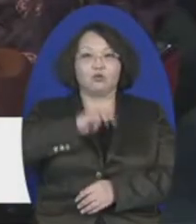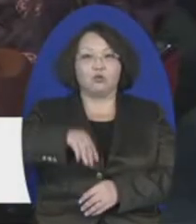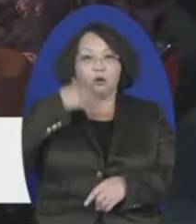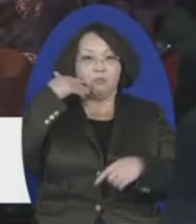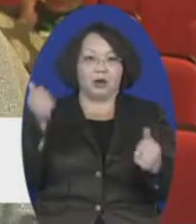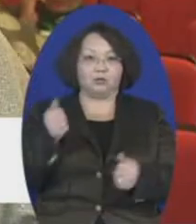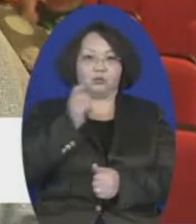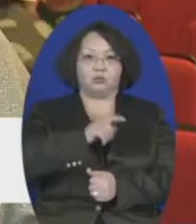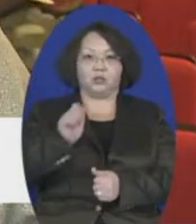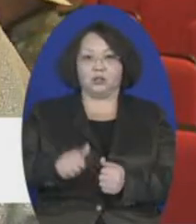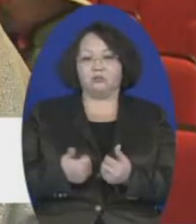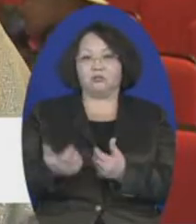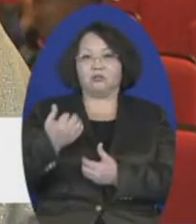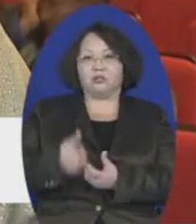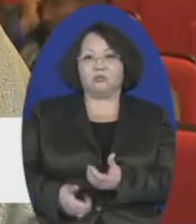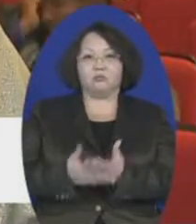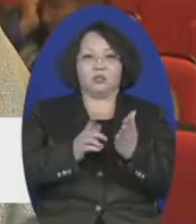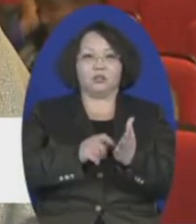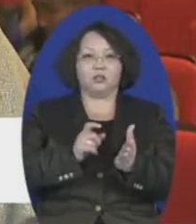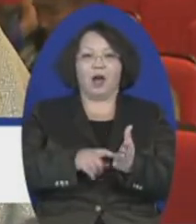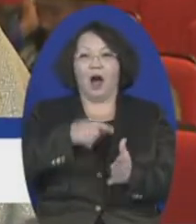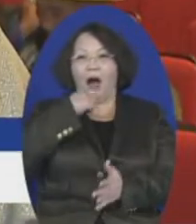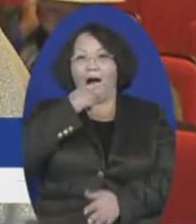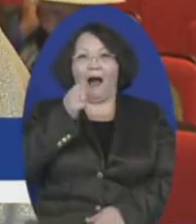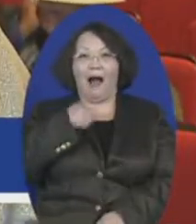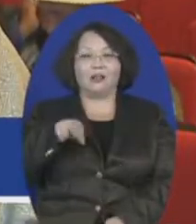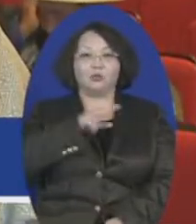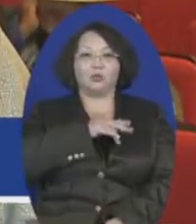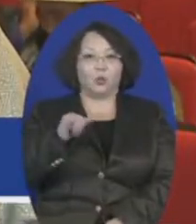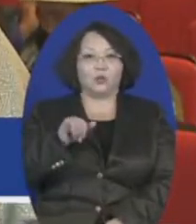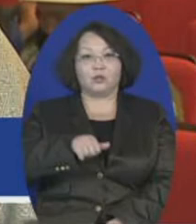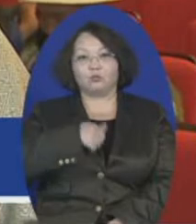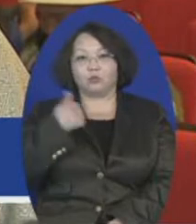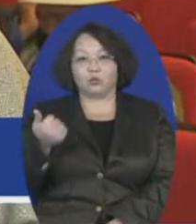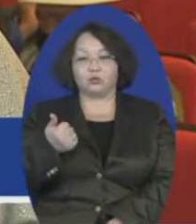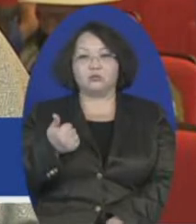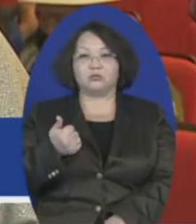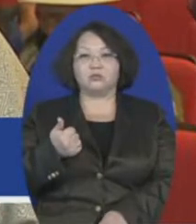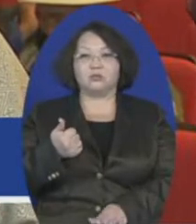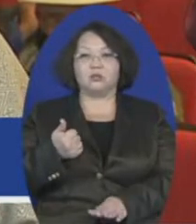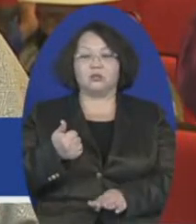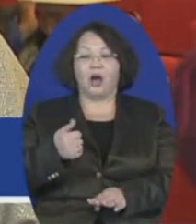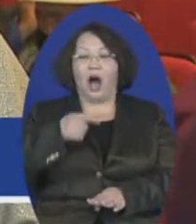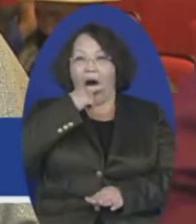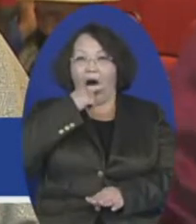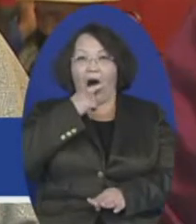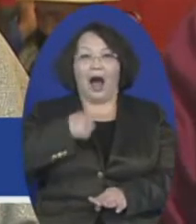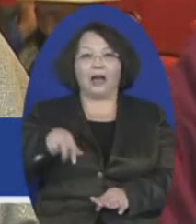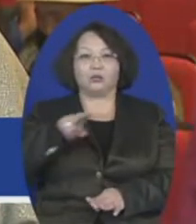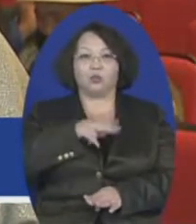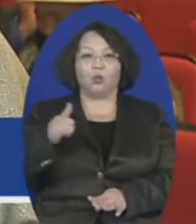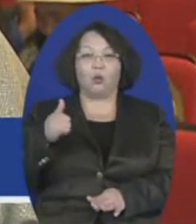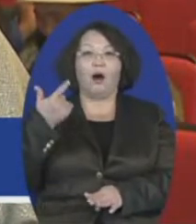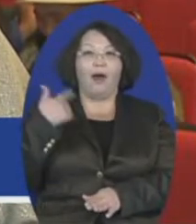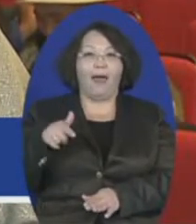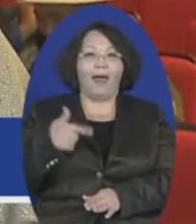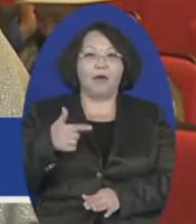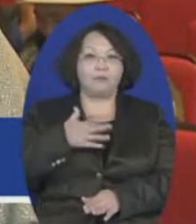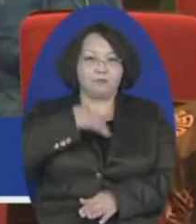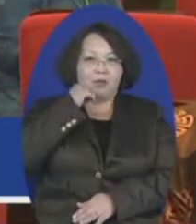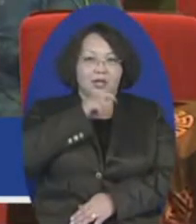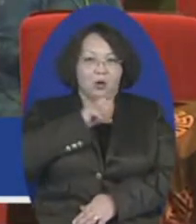чухал. Манайханд одоо адуу нас усд нь бол юунесээ олигтэй эрүүл юм байхгүй. Адуу бол одоо харин хамгийн